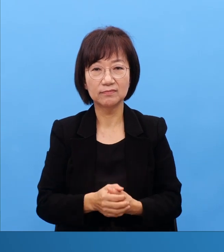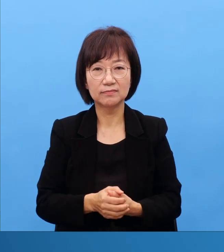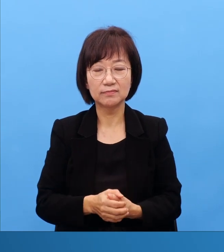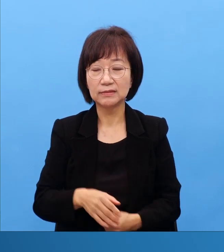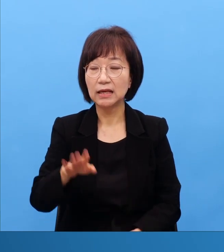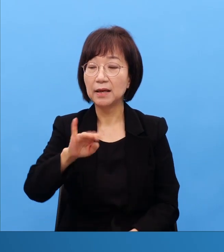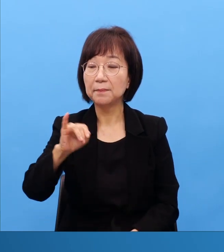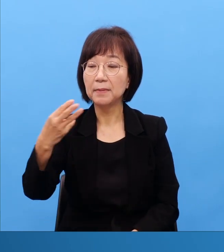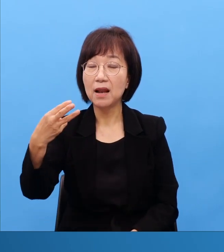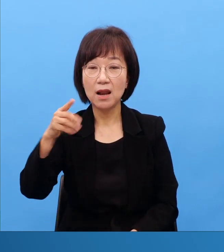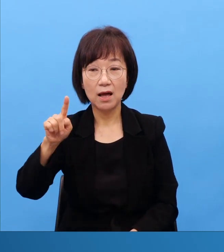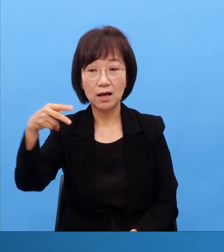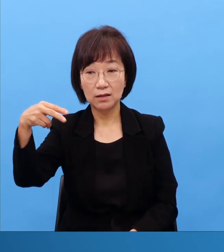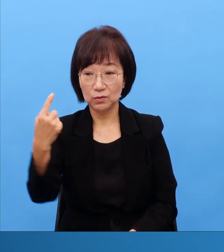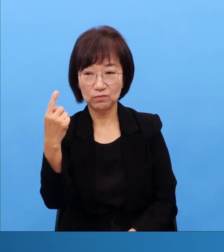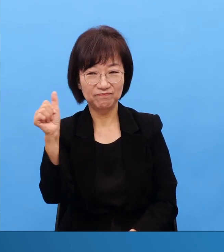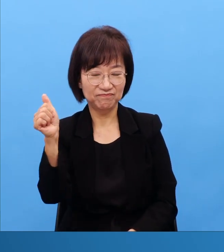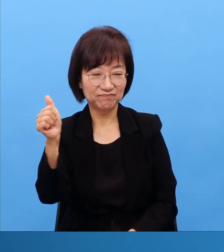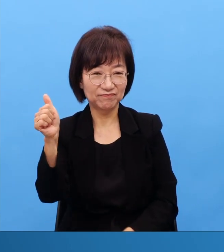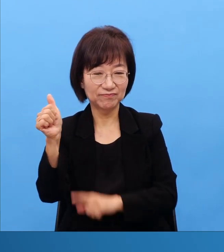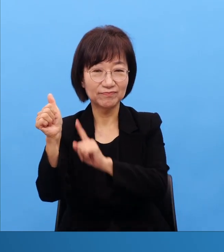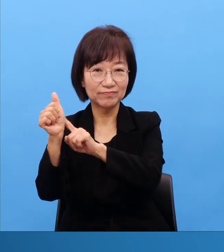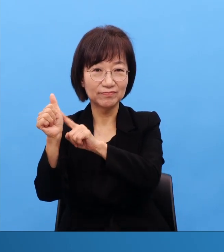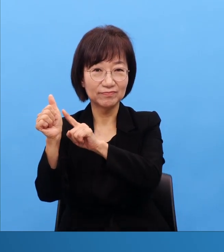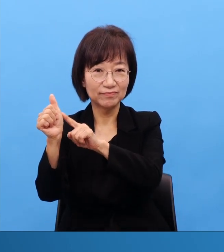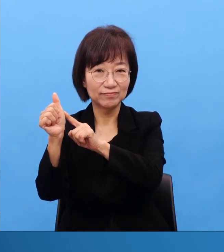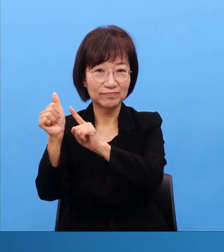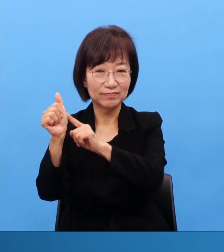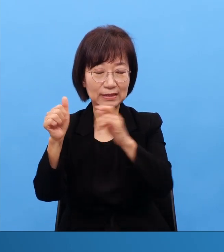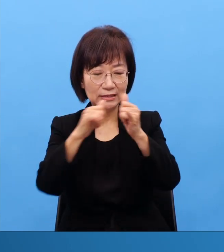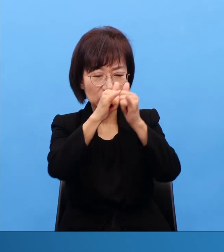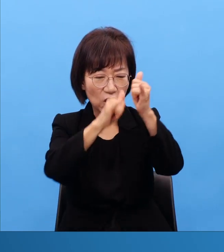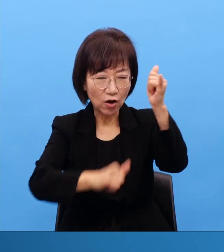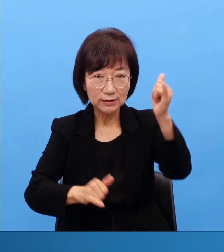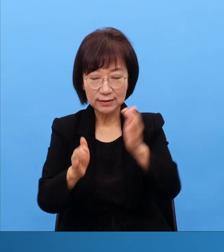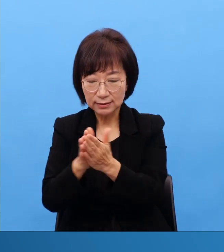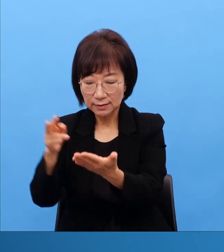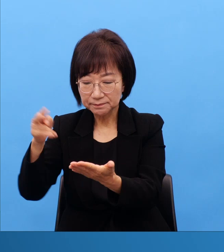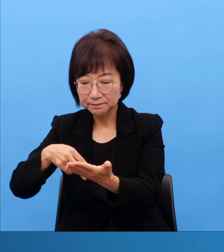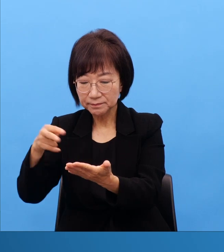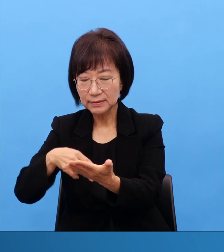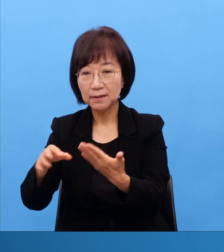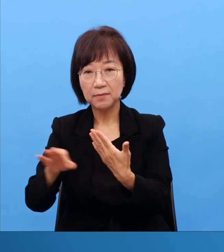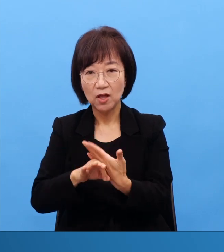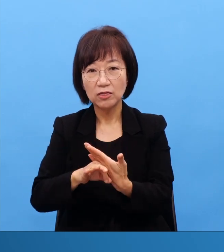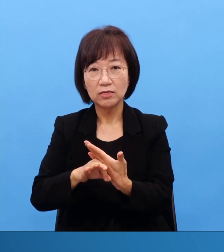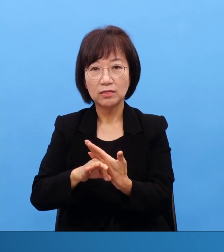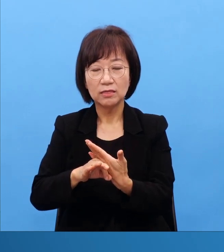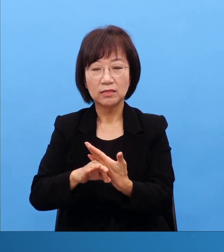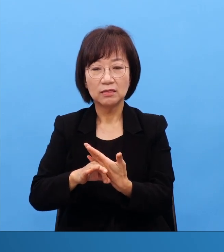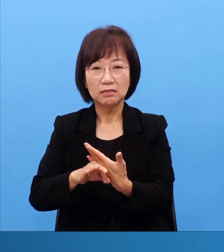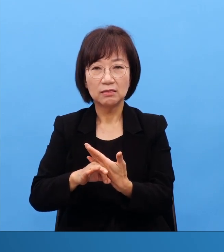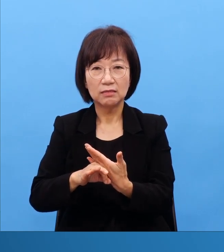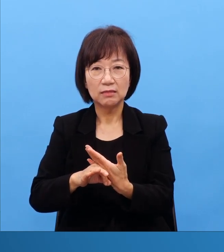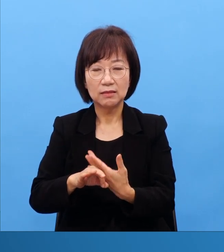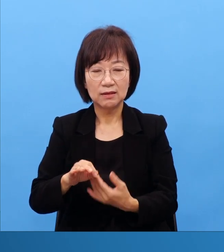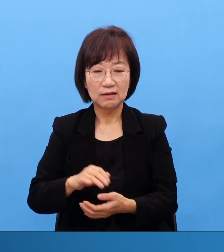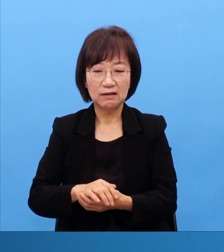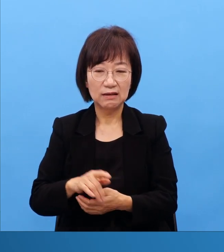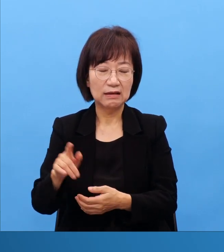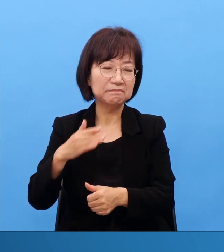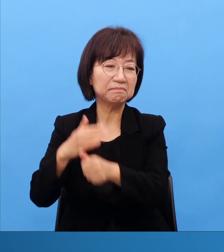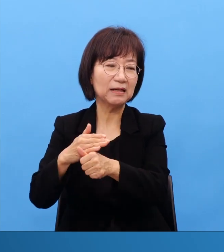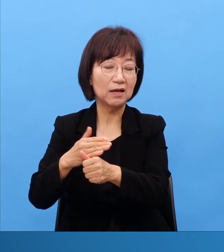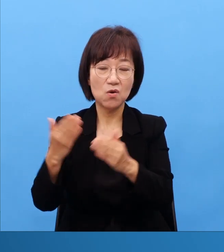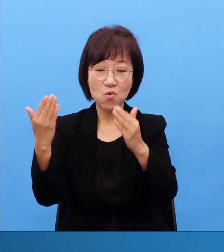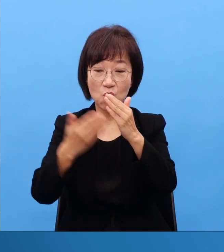이후에 그 기록에 보면 다시는 공직에 못 나는 시기만 잘리는 사람